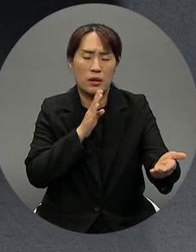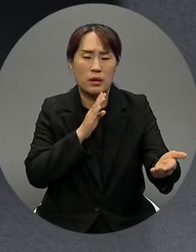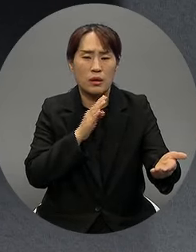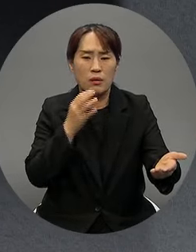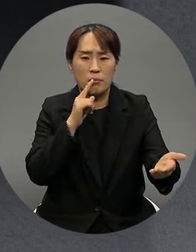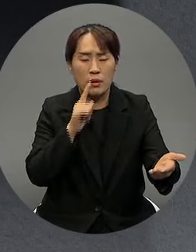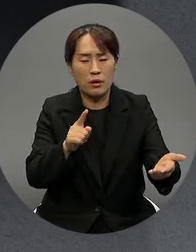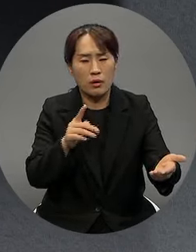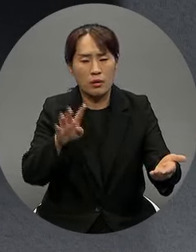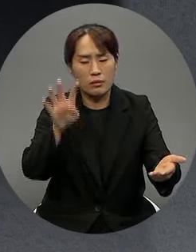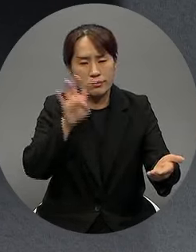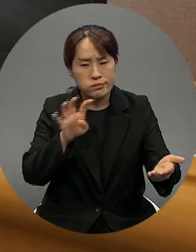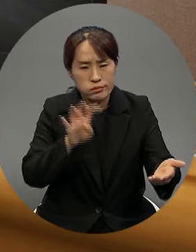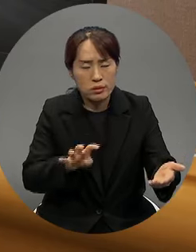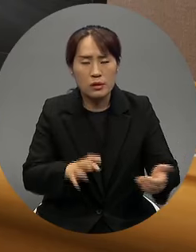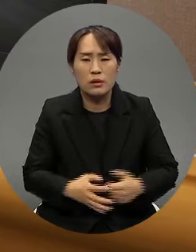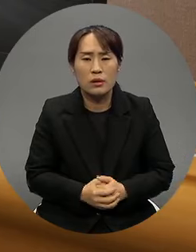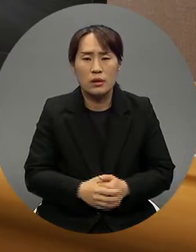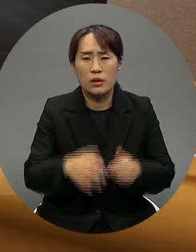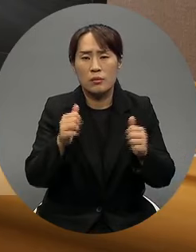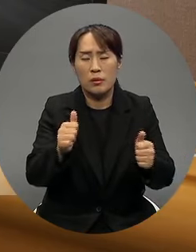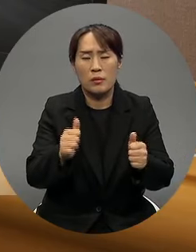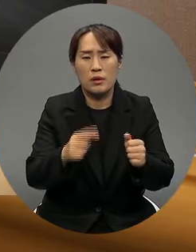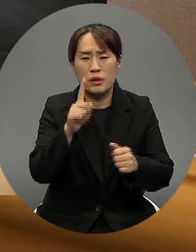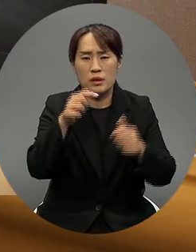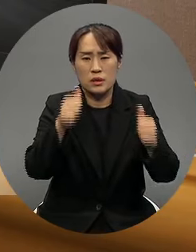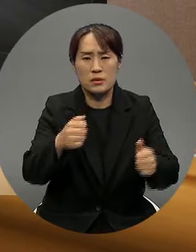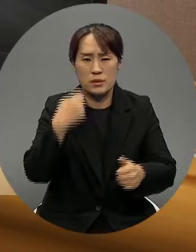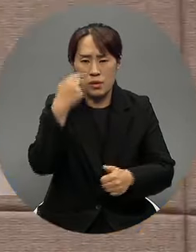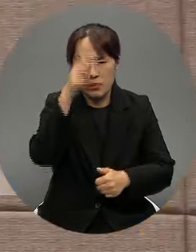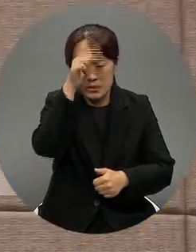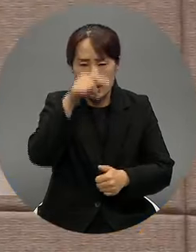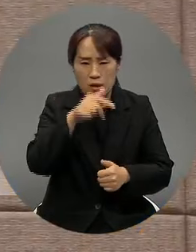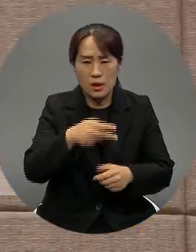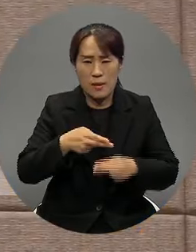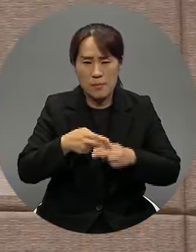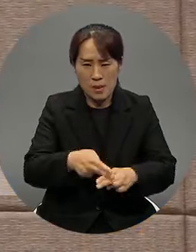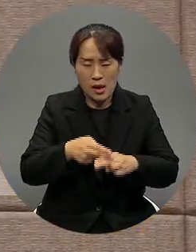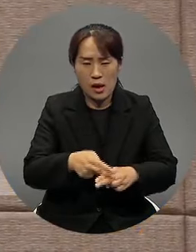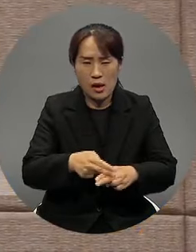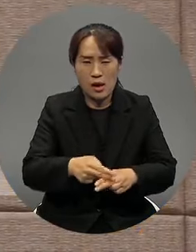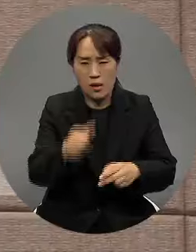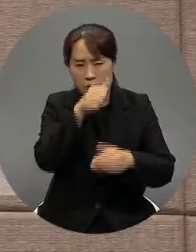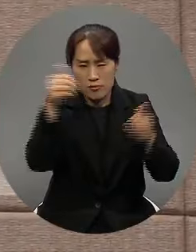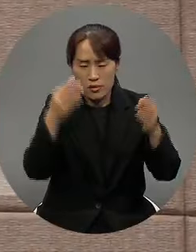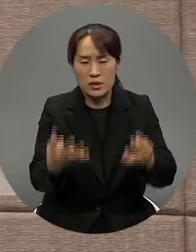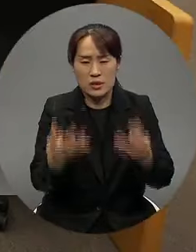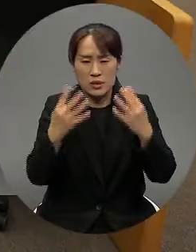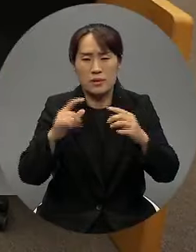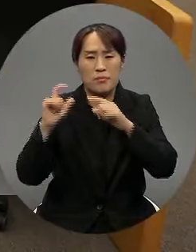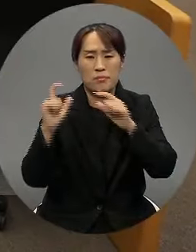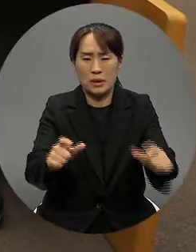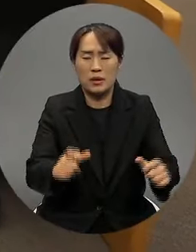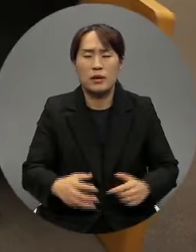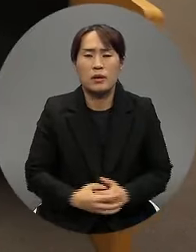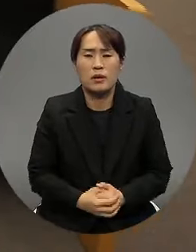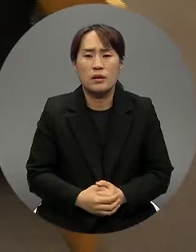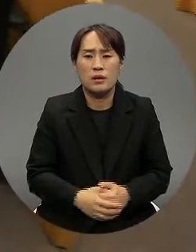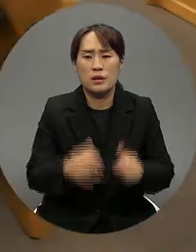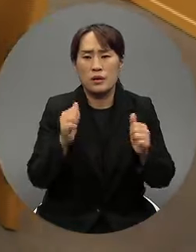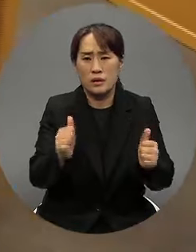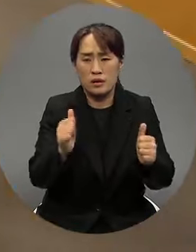답을 되풀이했습니다 법원은 일심에서 검찰이 구형한 대로 무기 징역을 선고했습니다